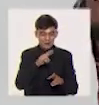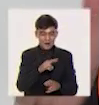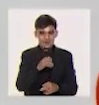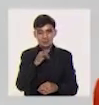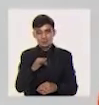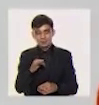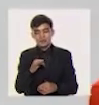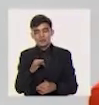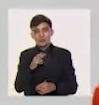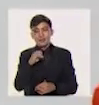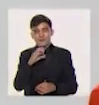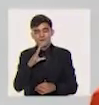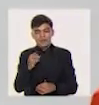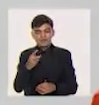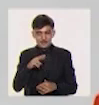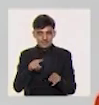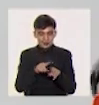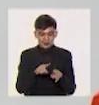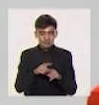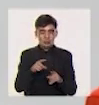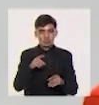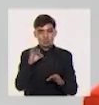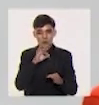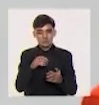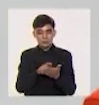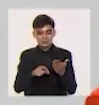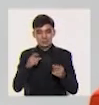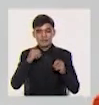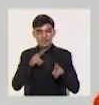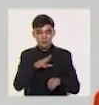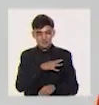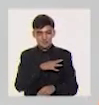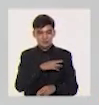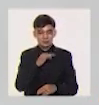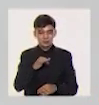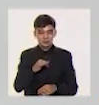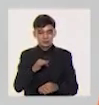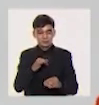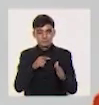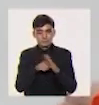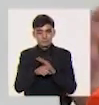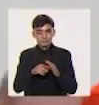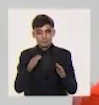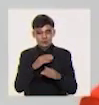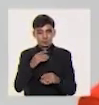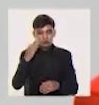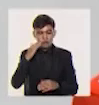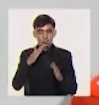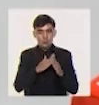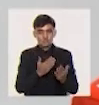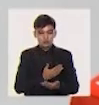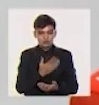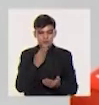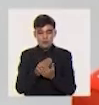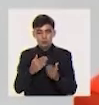қызға да келінге де арнай өсиет болып жазылған. Келін келін, ай келін, ақ батаға бай келін, өзге үйде туылып, өз